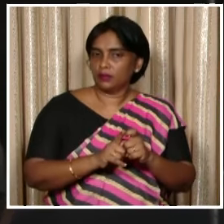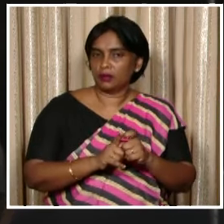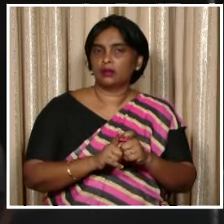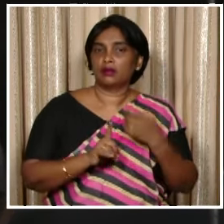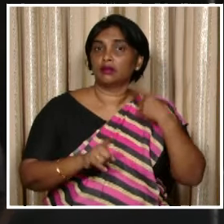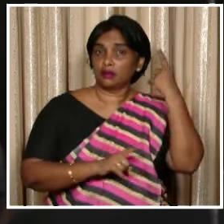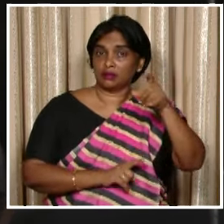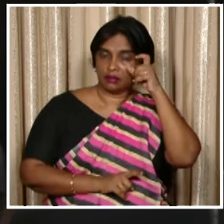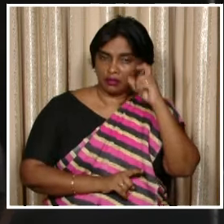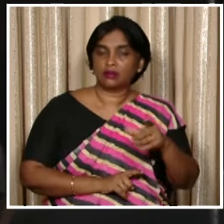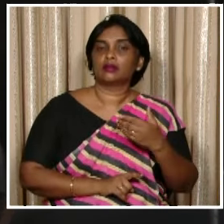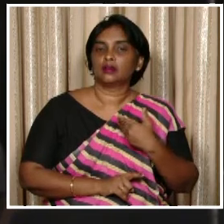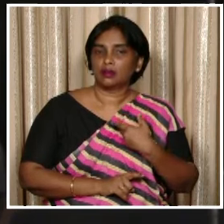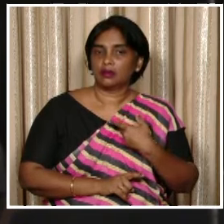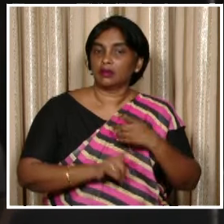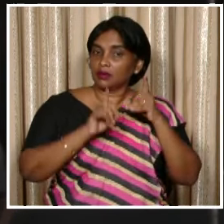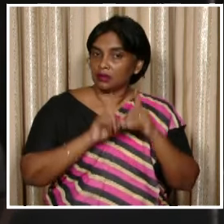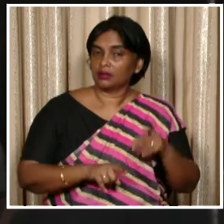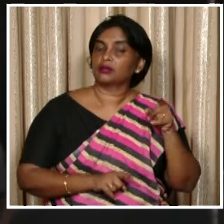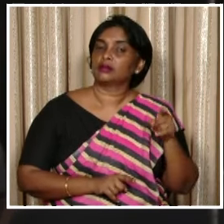එදා එතනට ගියා. හරි, එතකොට